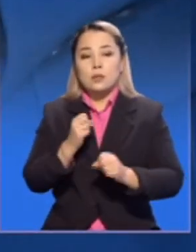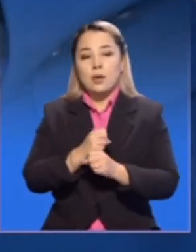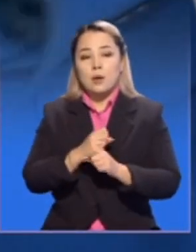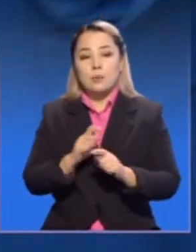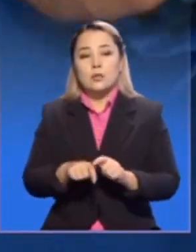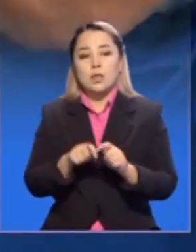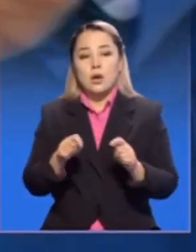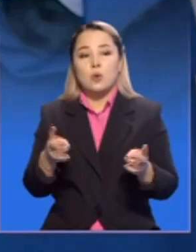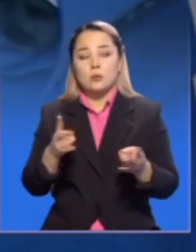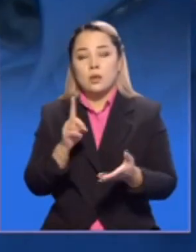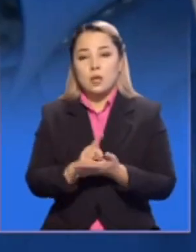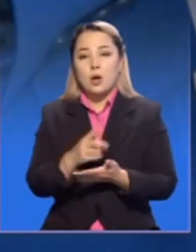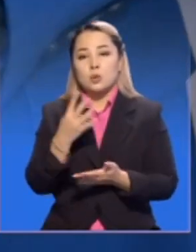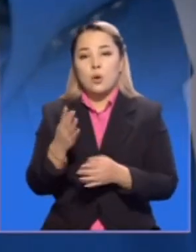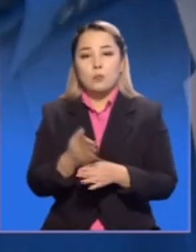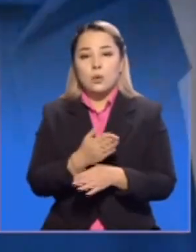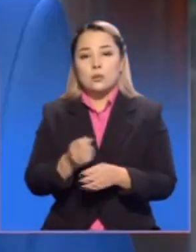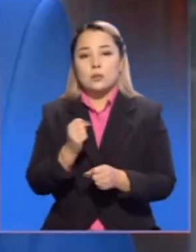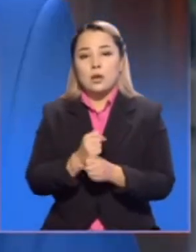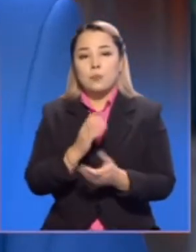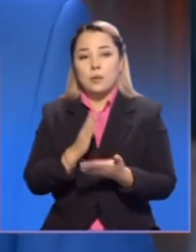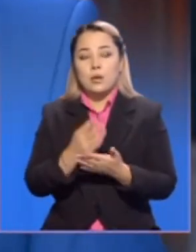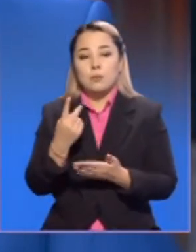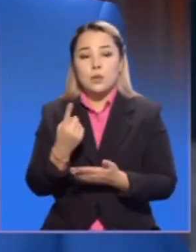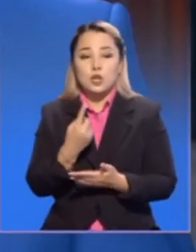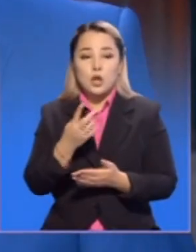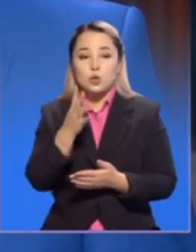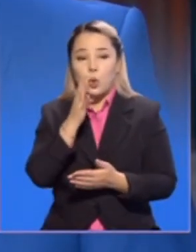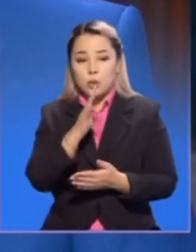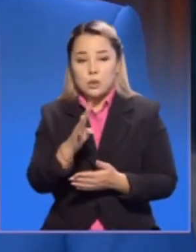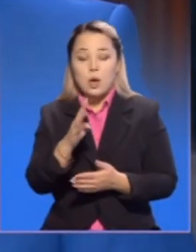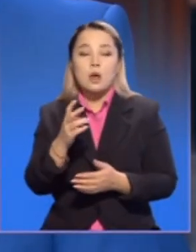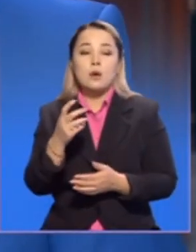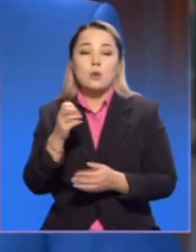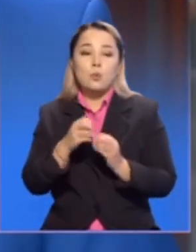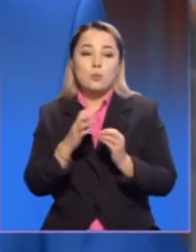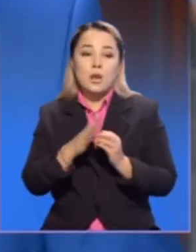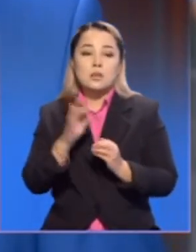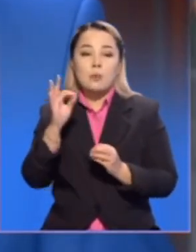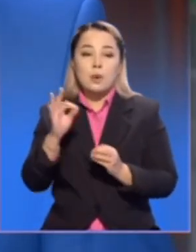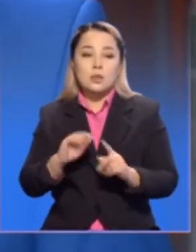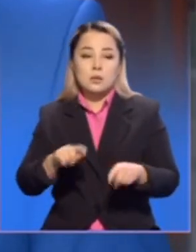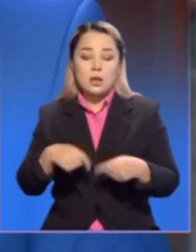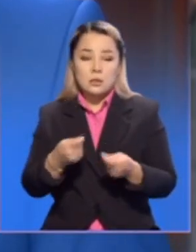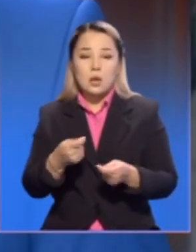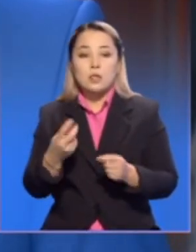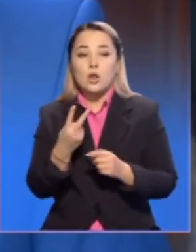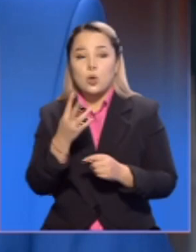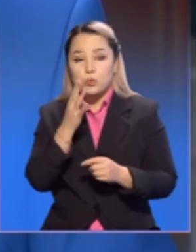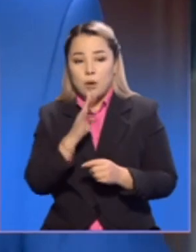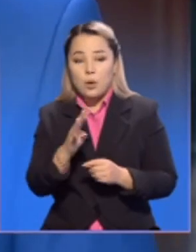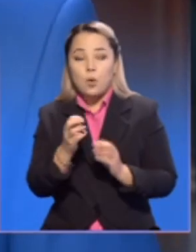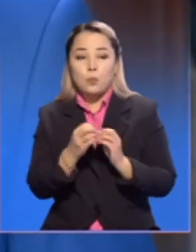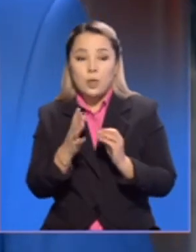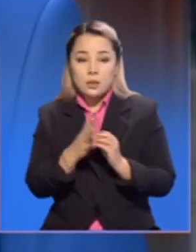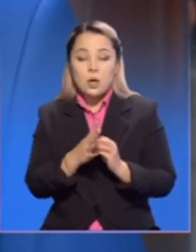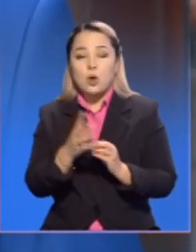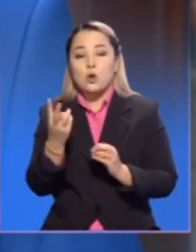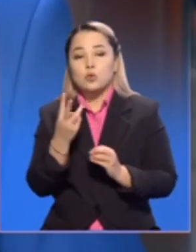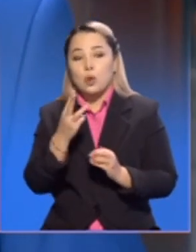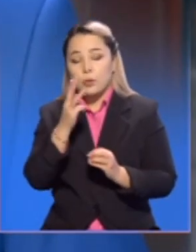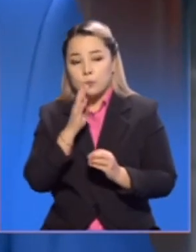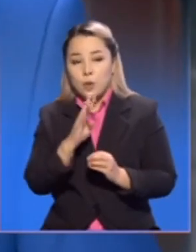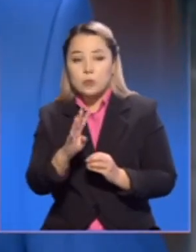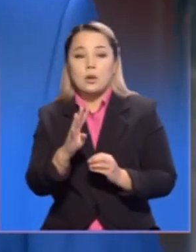беру керек. Оның өзін 4-ке бөлу керек. Бірінші 90-да 15%-ын беру керек, екінші 90-да 15%-ын, үшінші